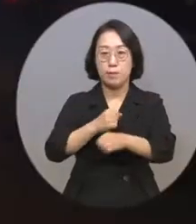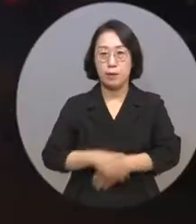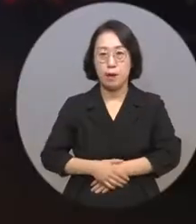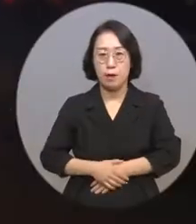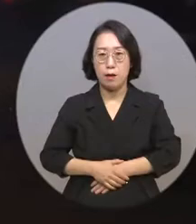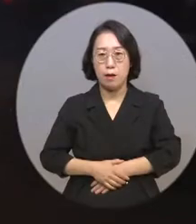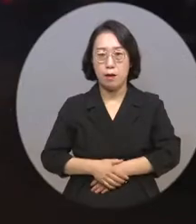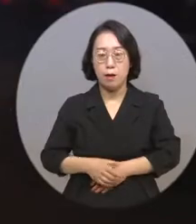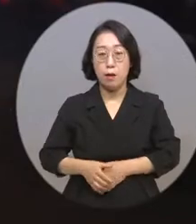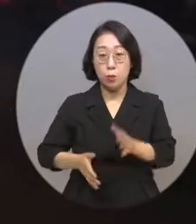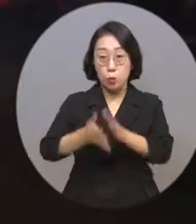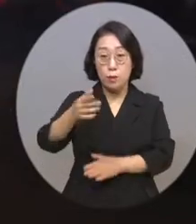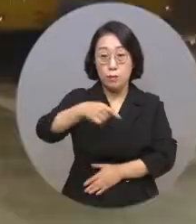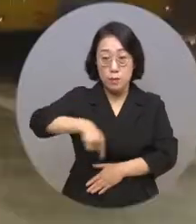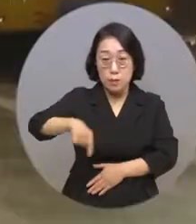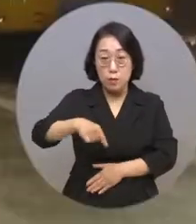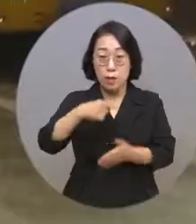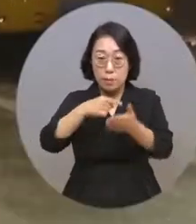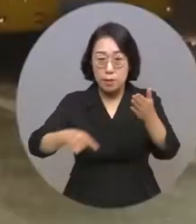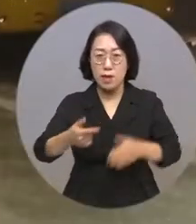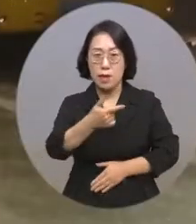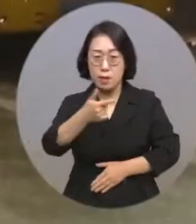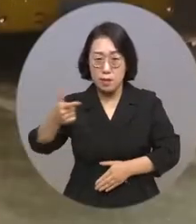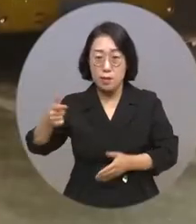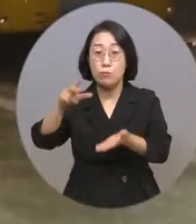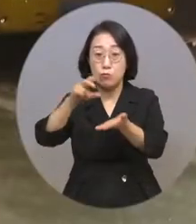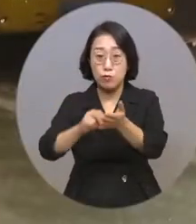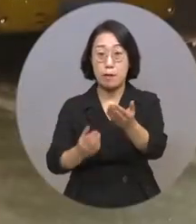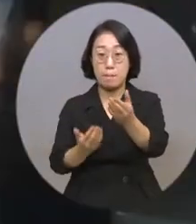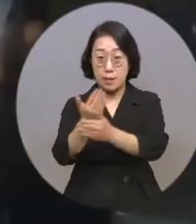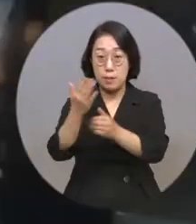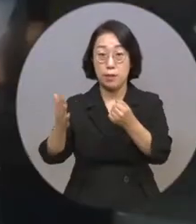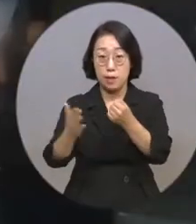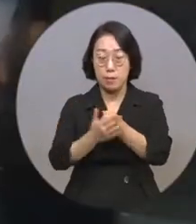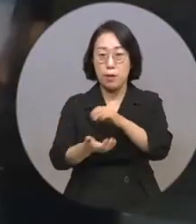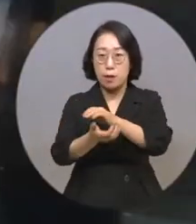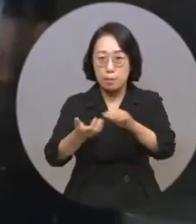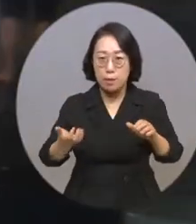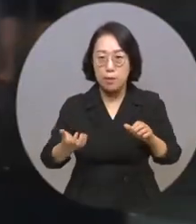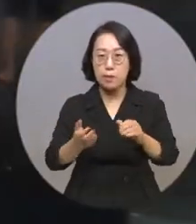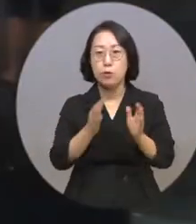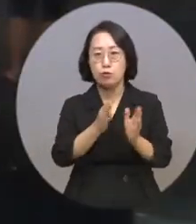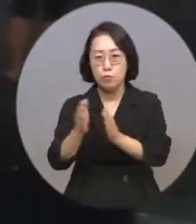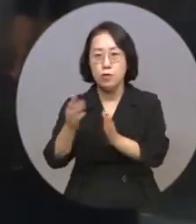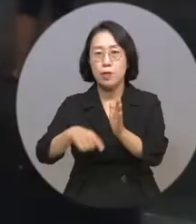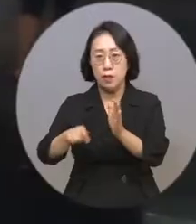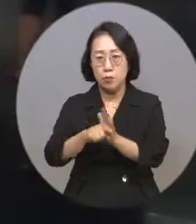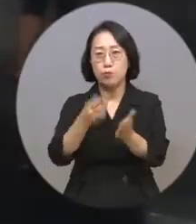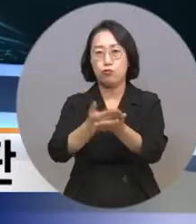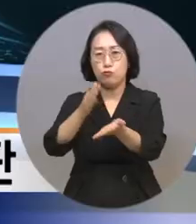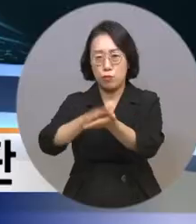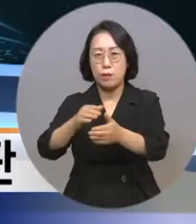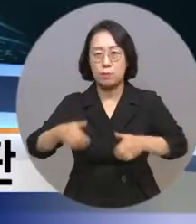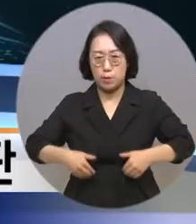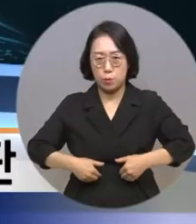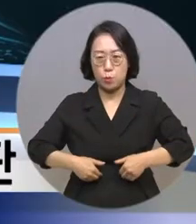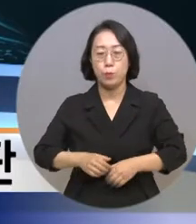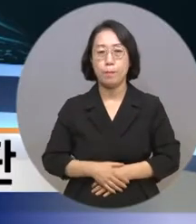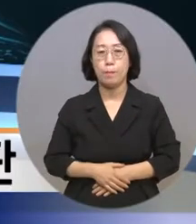수해로 도심지에 피해가 클 수 있다는 것을 확인한 만큼 사전에 피해를 대비한다는 취지입니다.